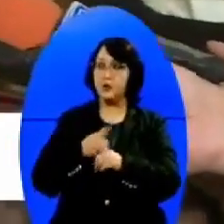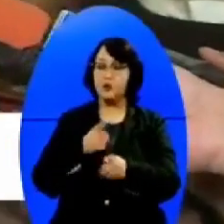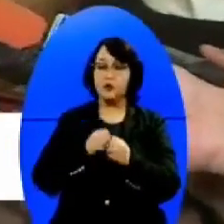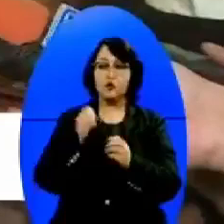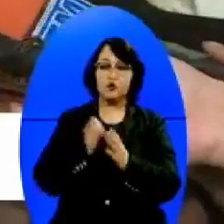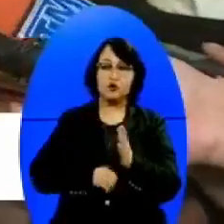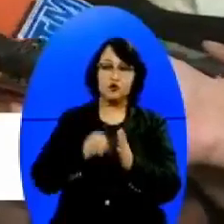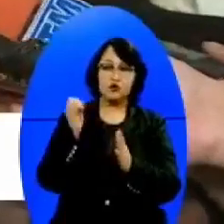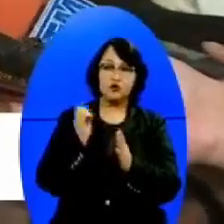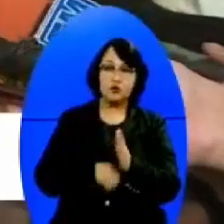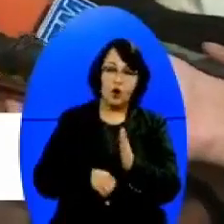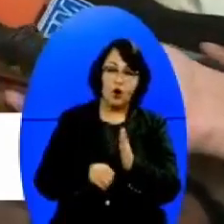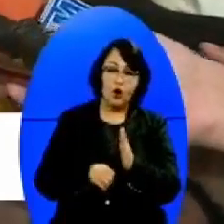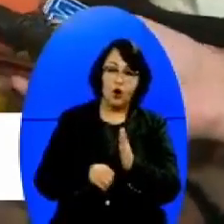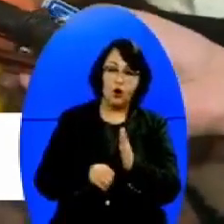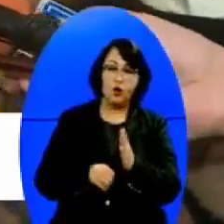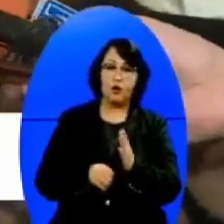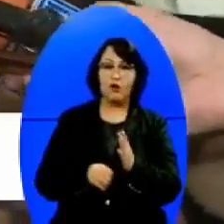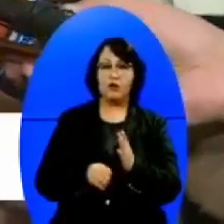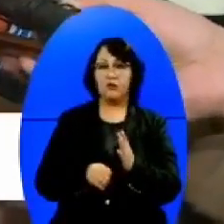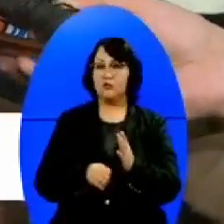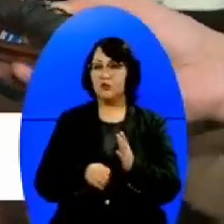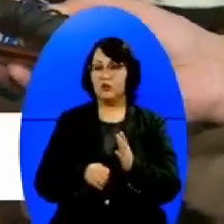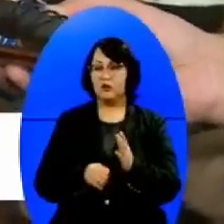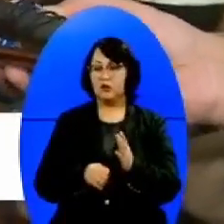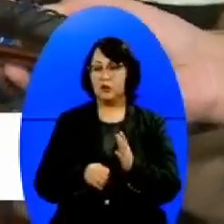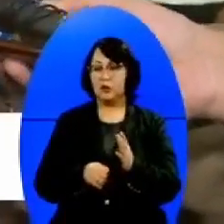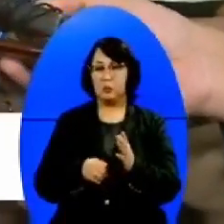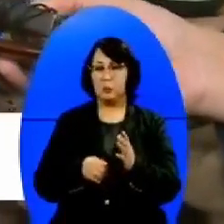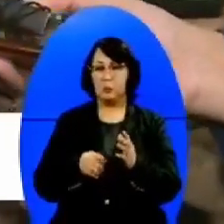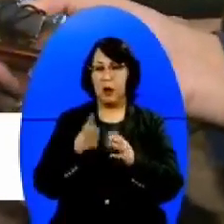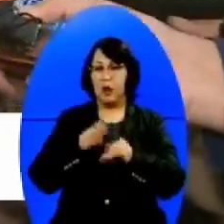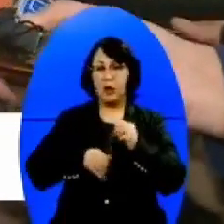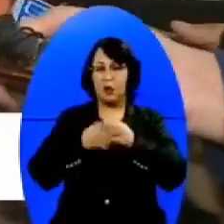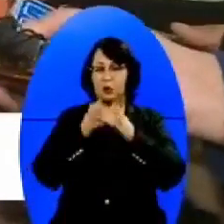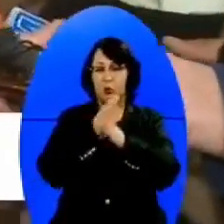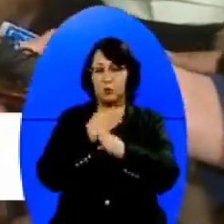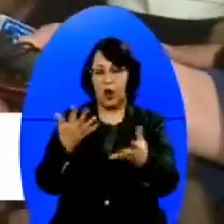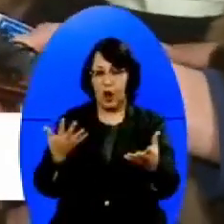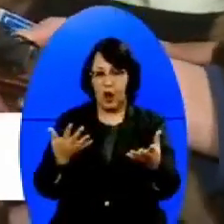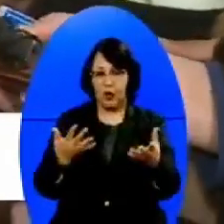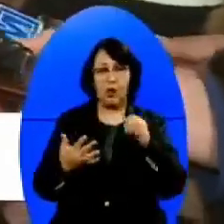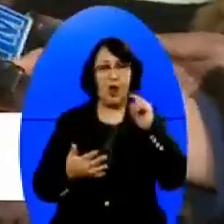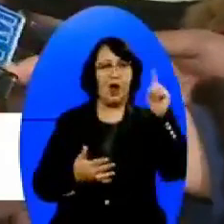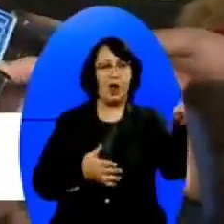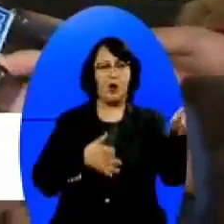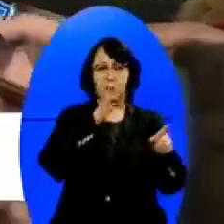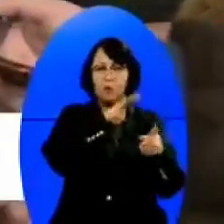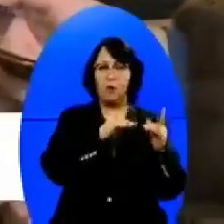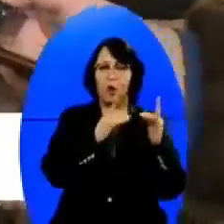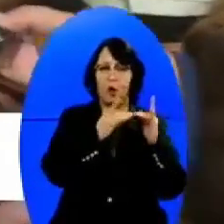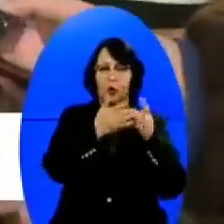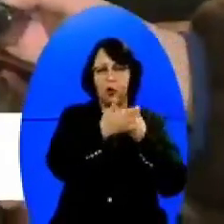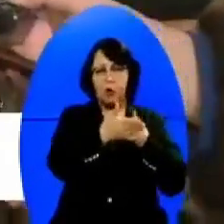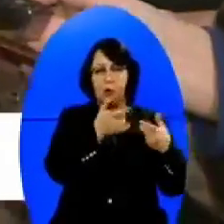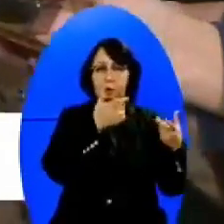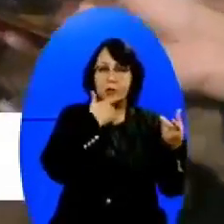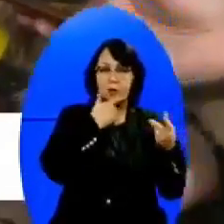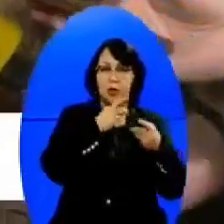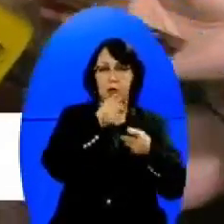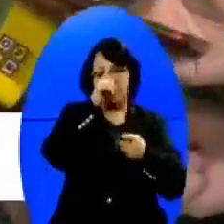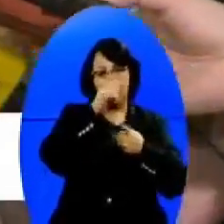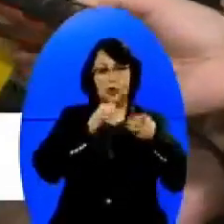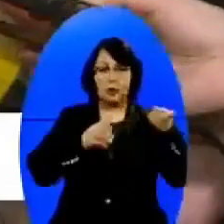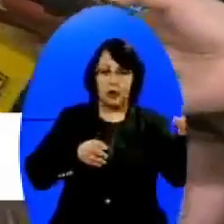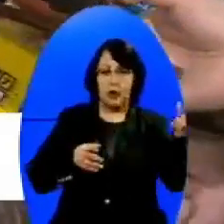байлгаа тэнд хүүхдүүд өрөөндөө багтахгүй эмэлгэн шаардлага анхгүй барилга байгууламж нь стандартын бус ийм одоо орчинд бол